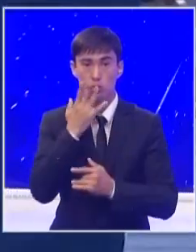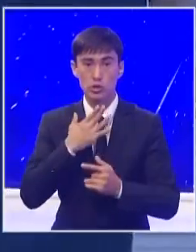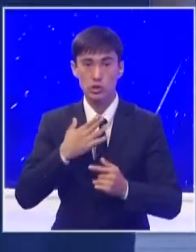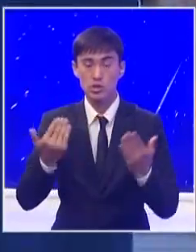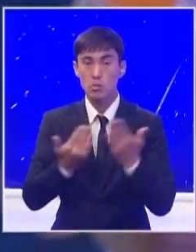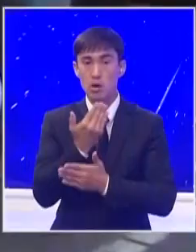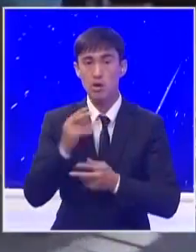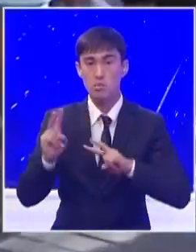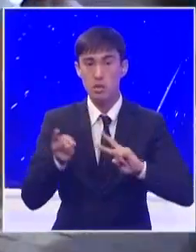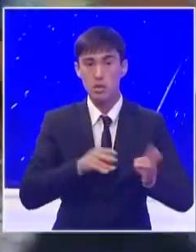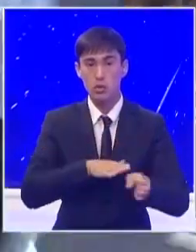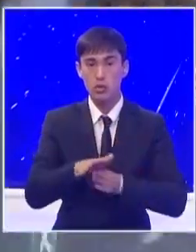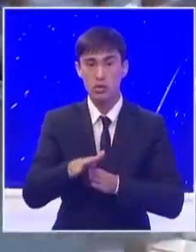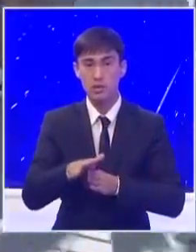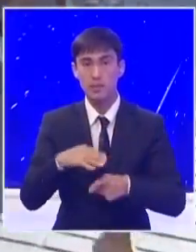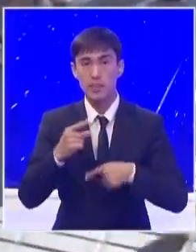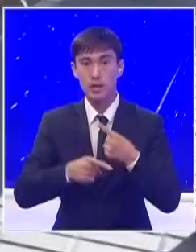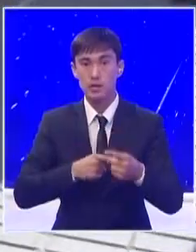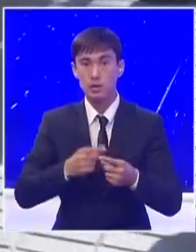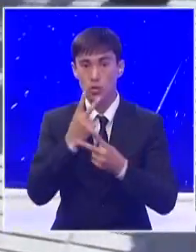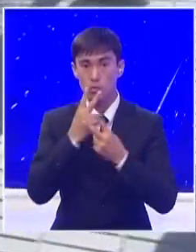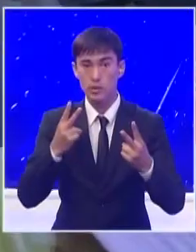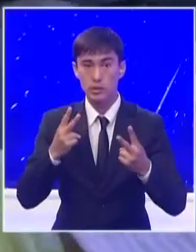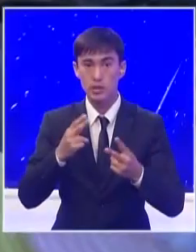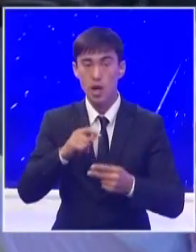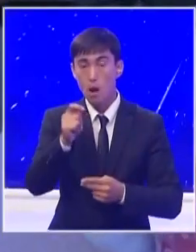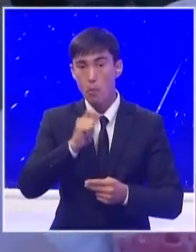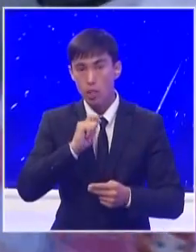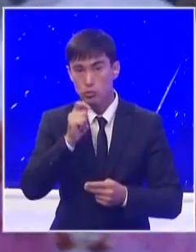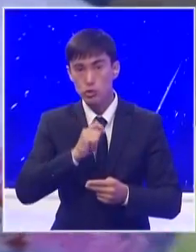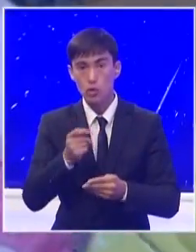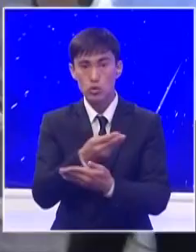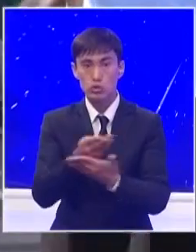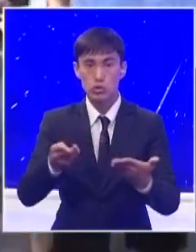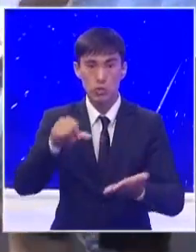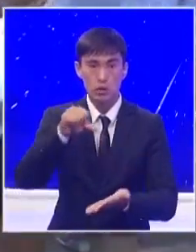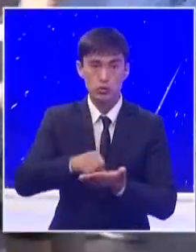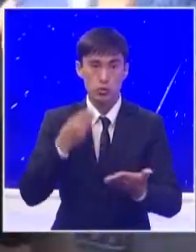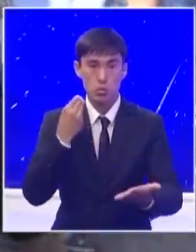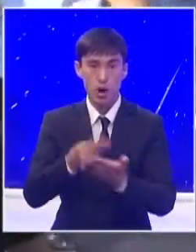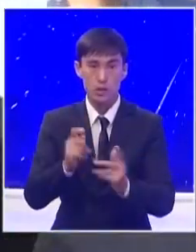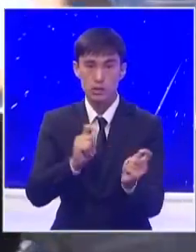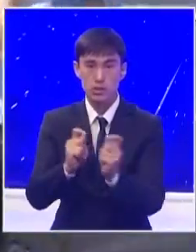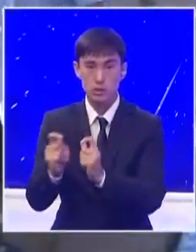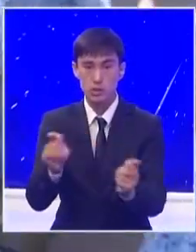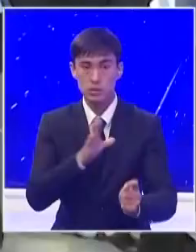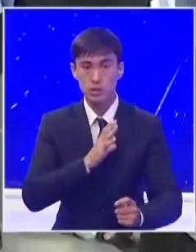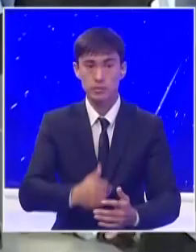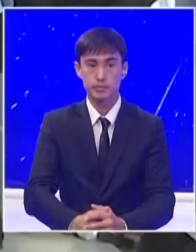және заманауи билер орындалды. Артынша көрермендерге балмұздақ үлестіріліп, қатысушыларға бағалы сыйлықтар